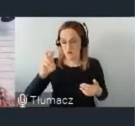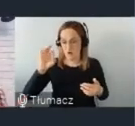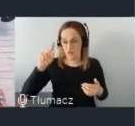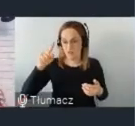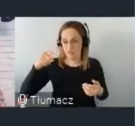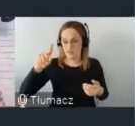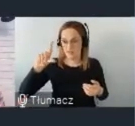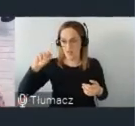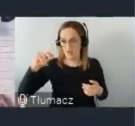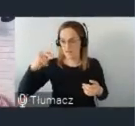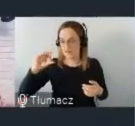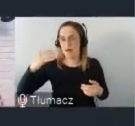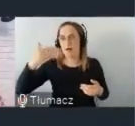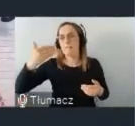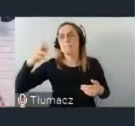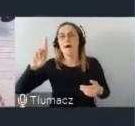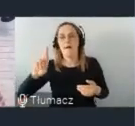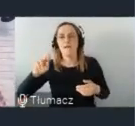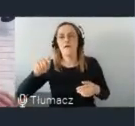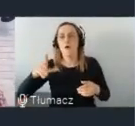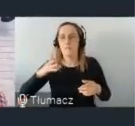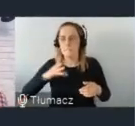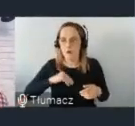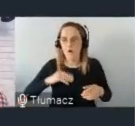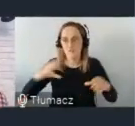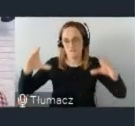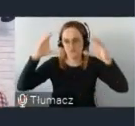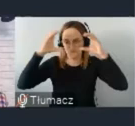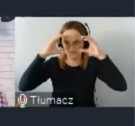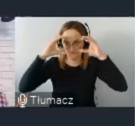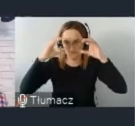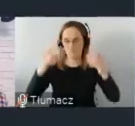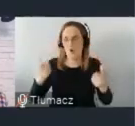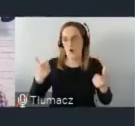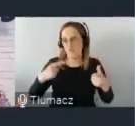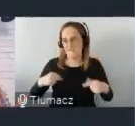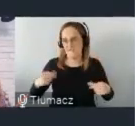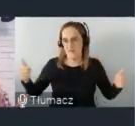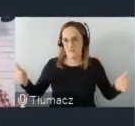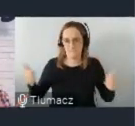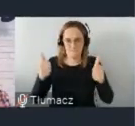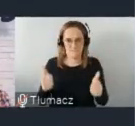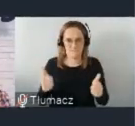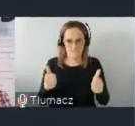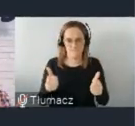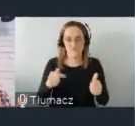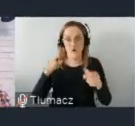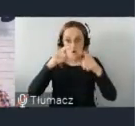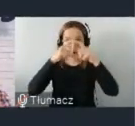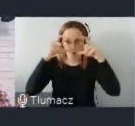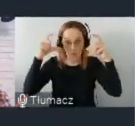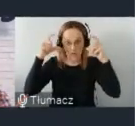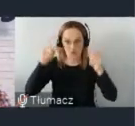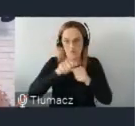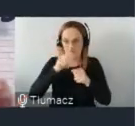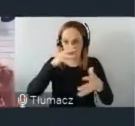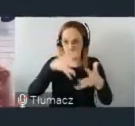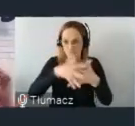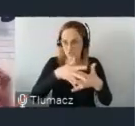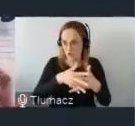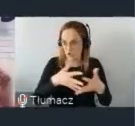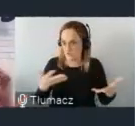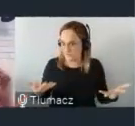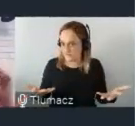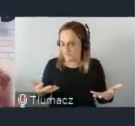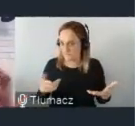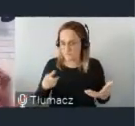ludzie mogą stać obok siebie, mieć nałożone okulary, one są przezroczyste. Pamiętajcie, że to nie jest zamknięty